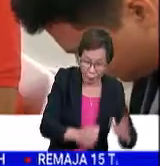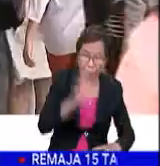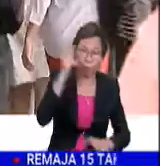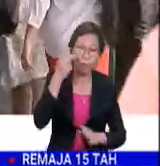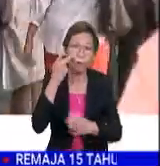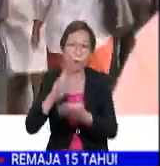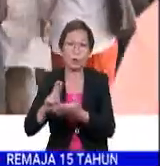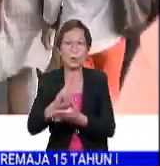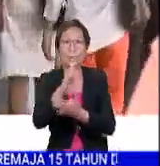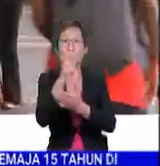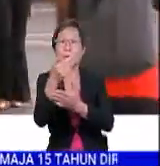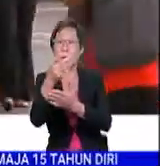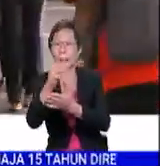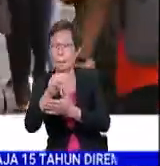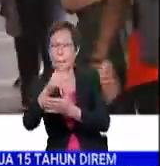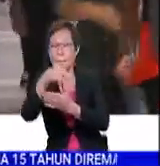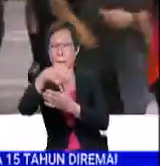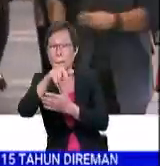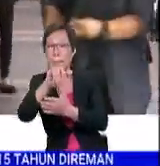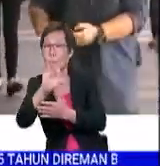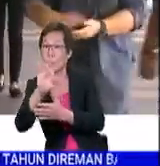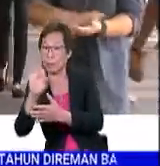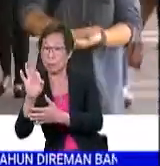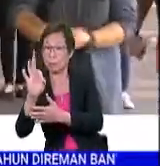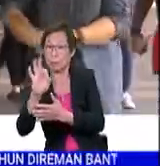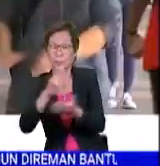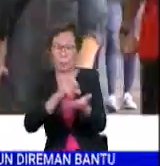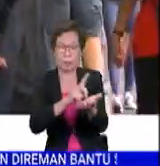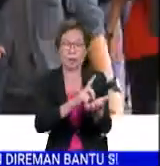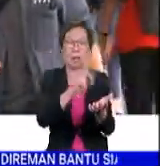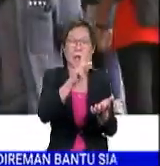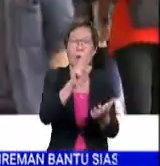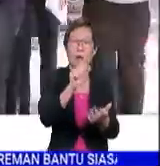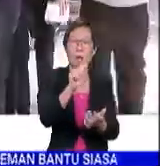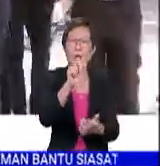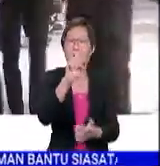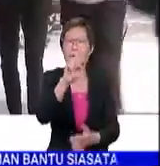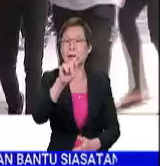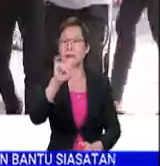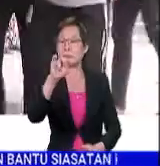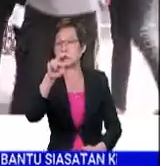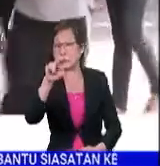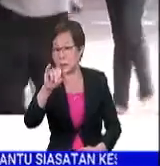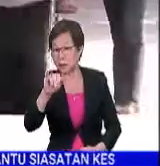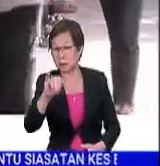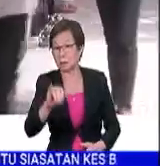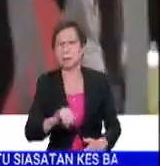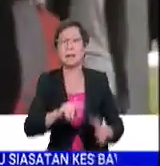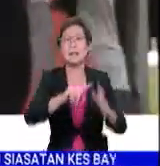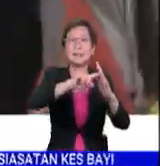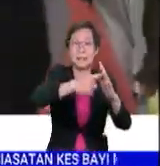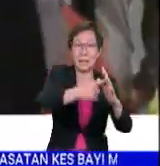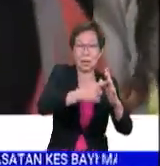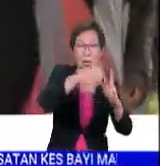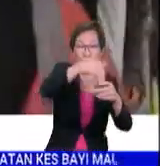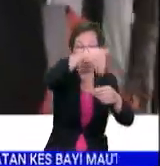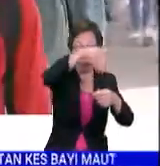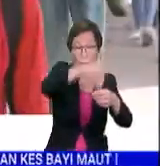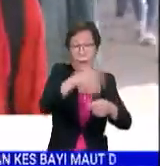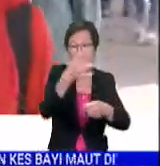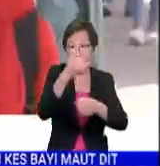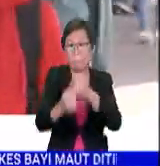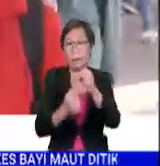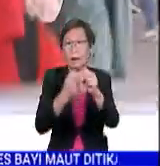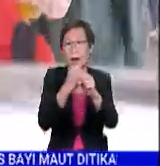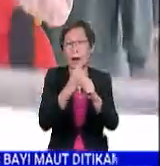politik Universiti Kebangsaan Malaysia UKM Profesor Dr. Kartini Abu Talib, pelaksanaan Undi 18 dalam PRU